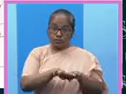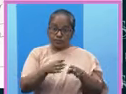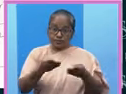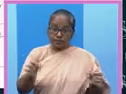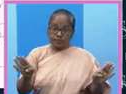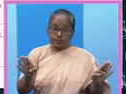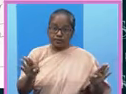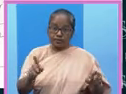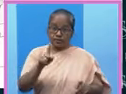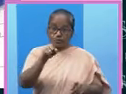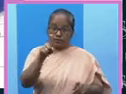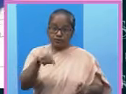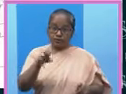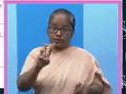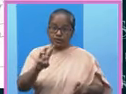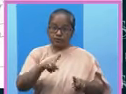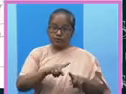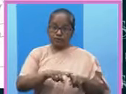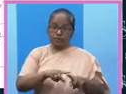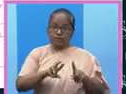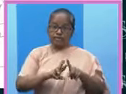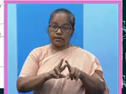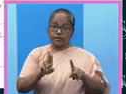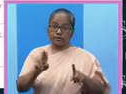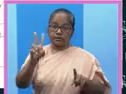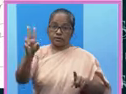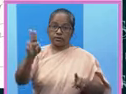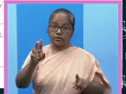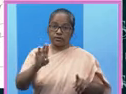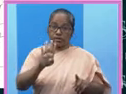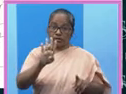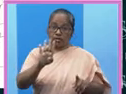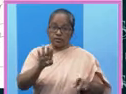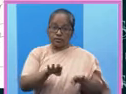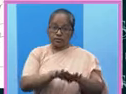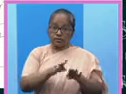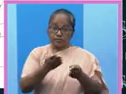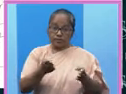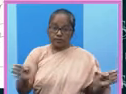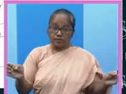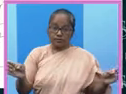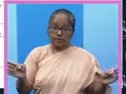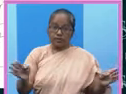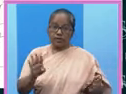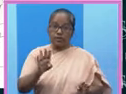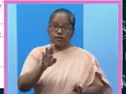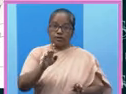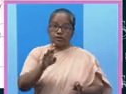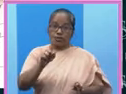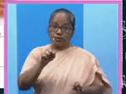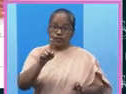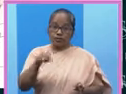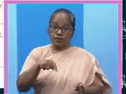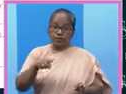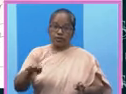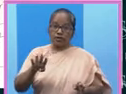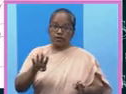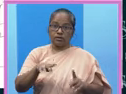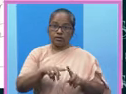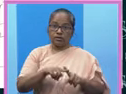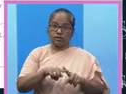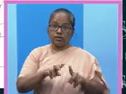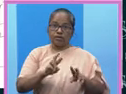3 சம பாகமாக பிரிக்கப்பட்டு இருந்துச்சு அப்படின்னா 1/3 இன்ட்டு பை ஆர் ஸ்கொயர். 4 சம பாகமாக பிரிச்சிருக்காங்க அப்படின்னா 1/4